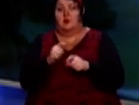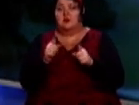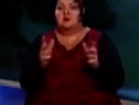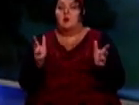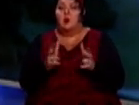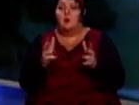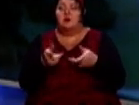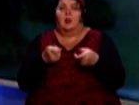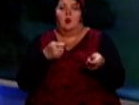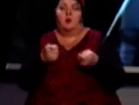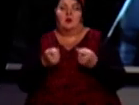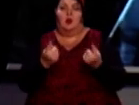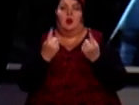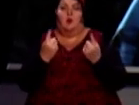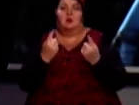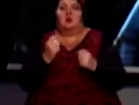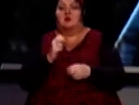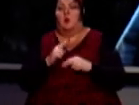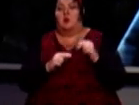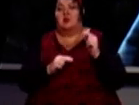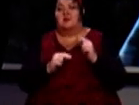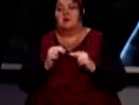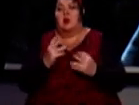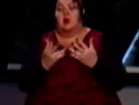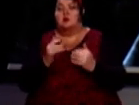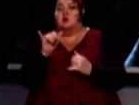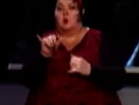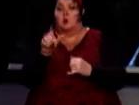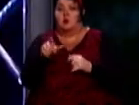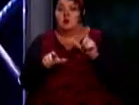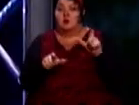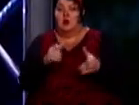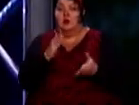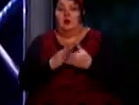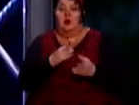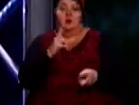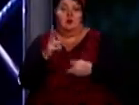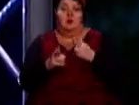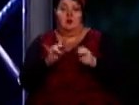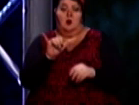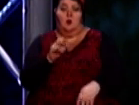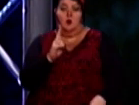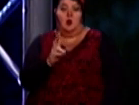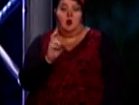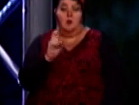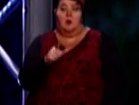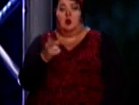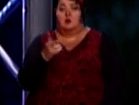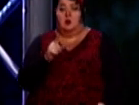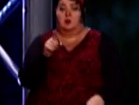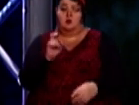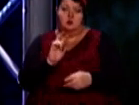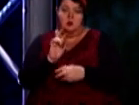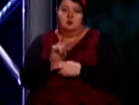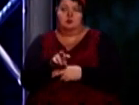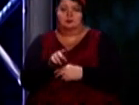опікується управління капітального будівництва. Якщо у людей є нарікання на УКБ, то я думаю, що саме туди їм і треба. Попри